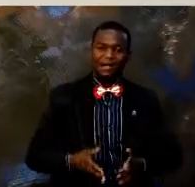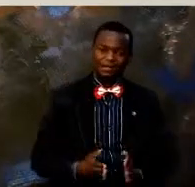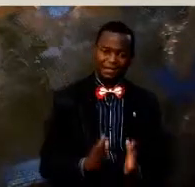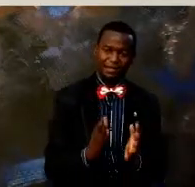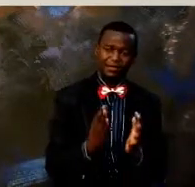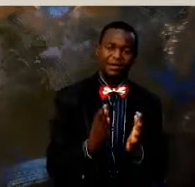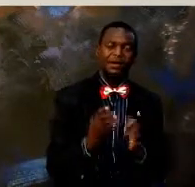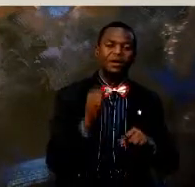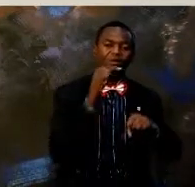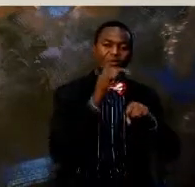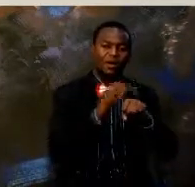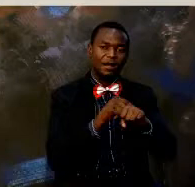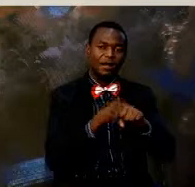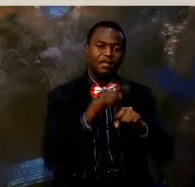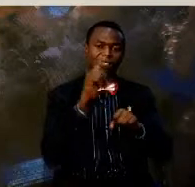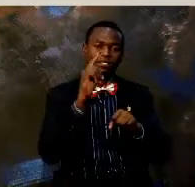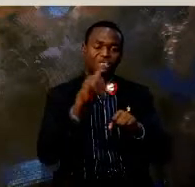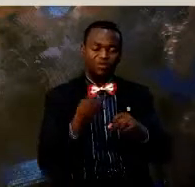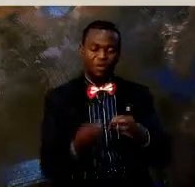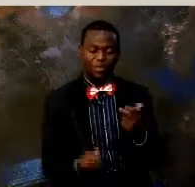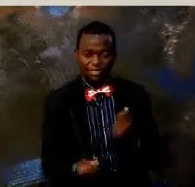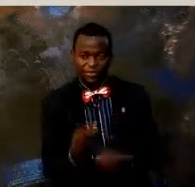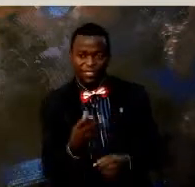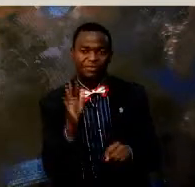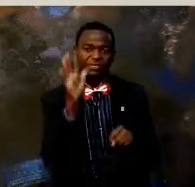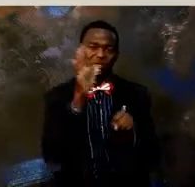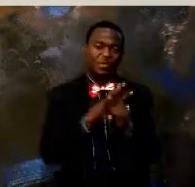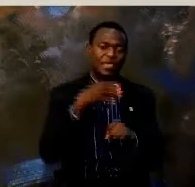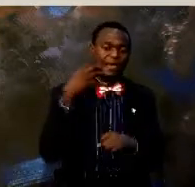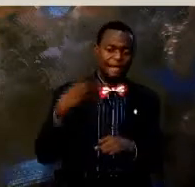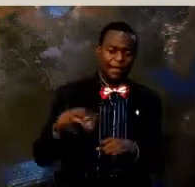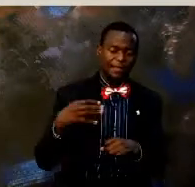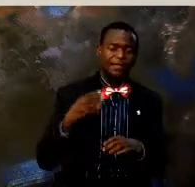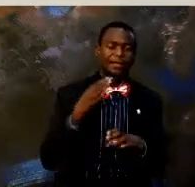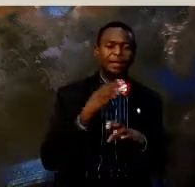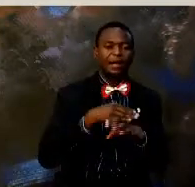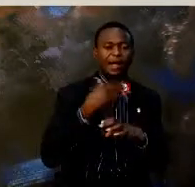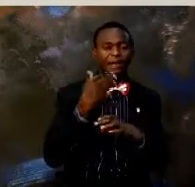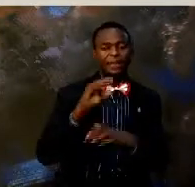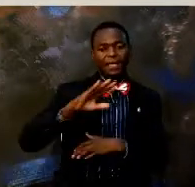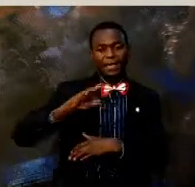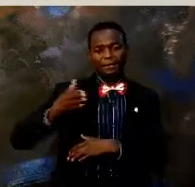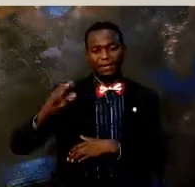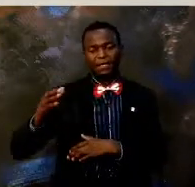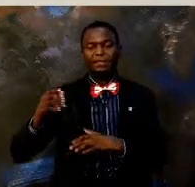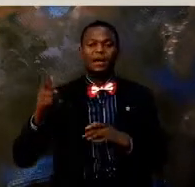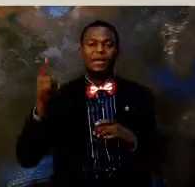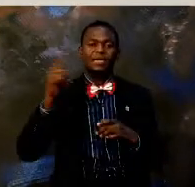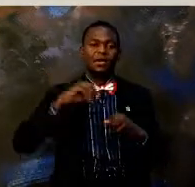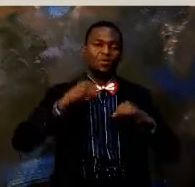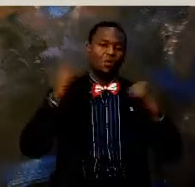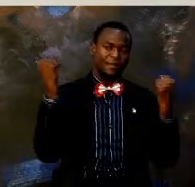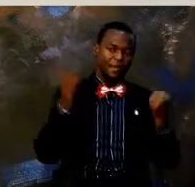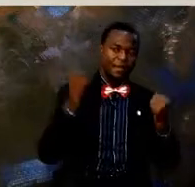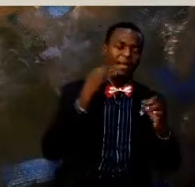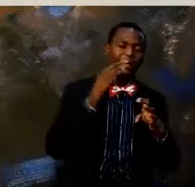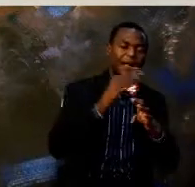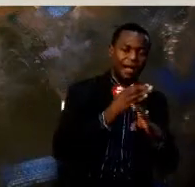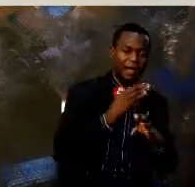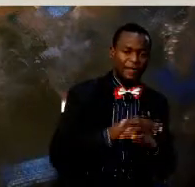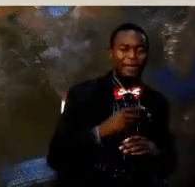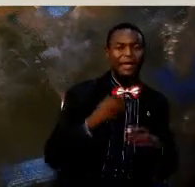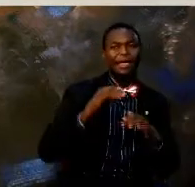Alizaliwa wakati sipokuwapo chemichemi zojaa maji. Kabla ya milima haijawekwa imara, kabla ya vilima